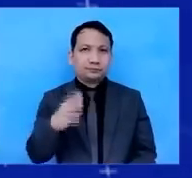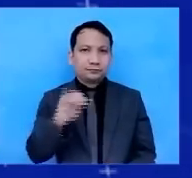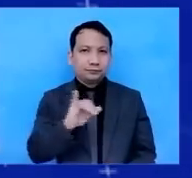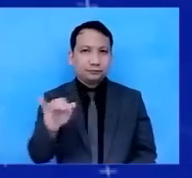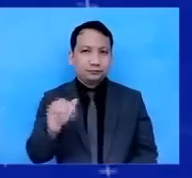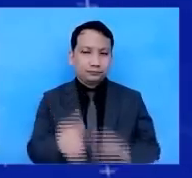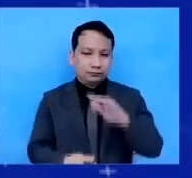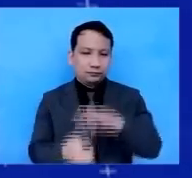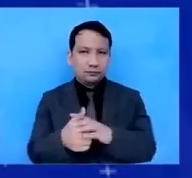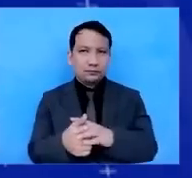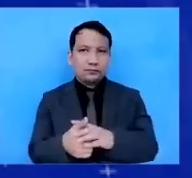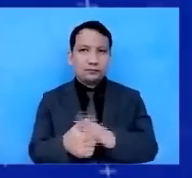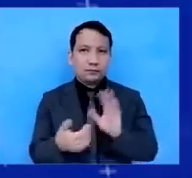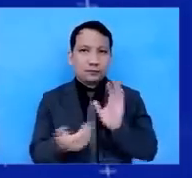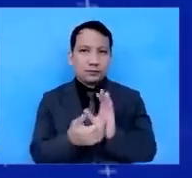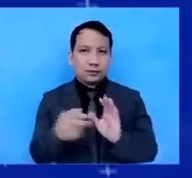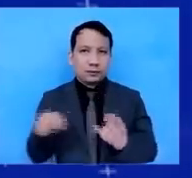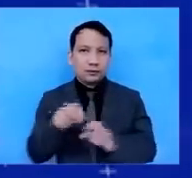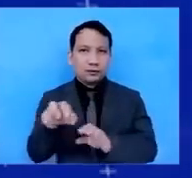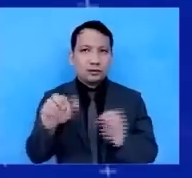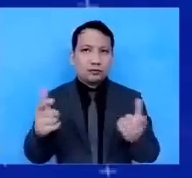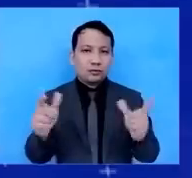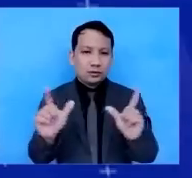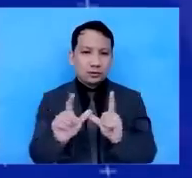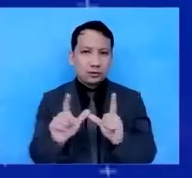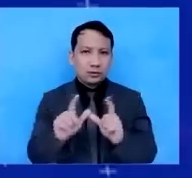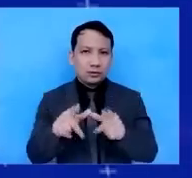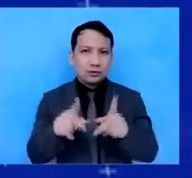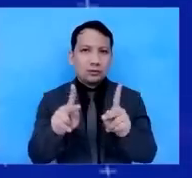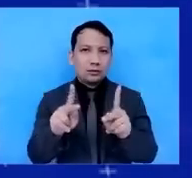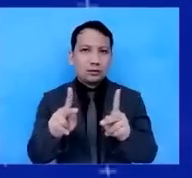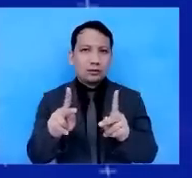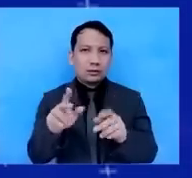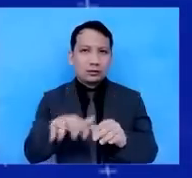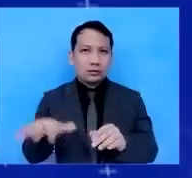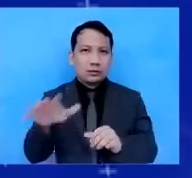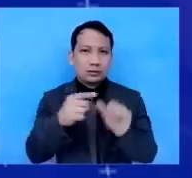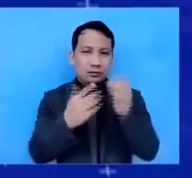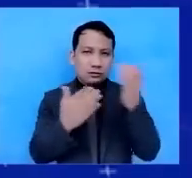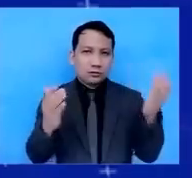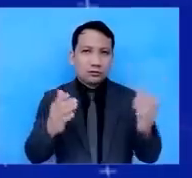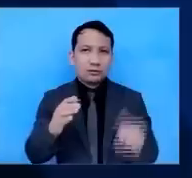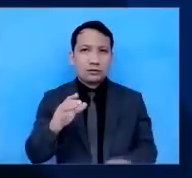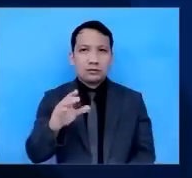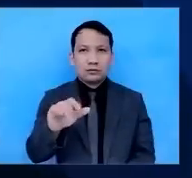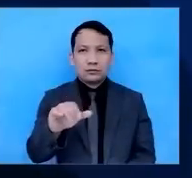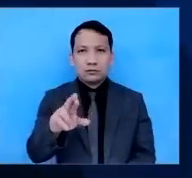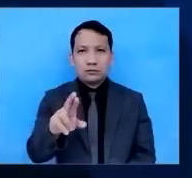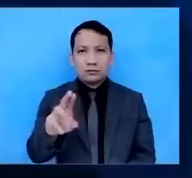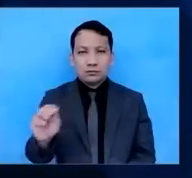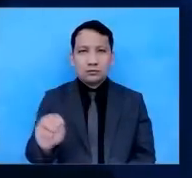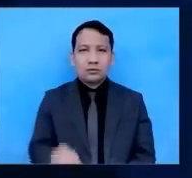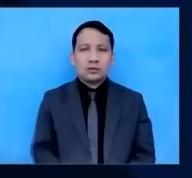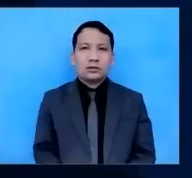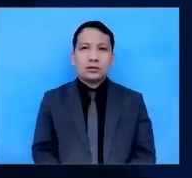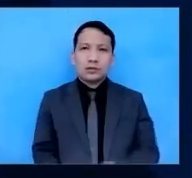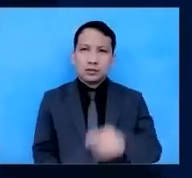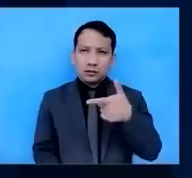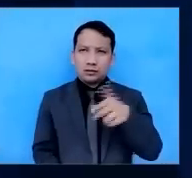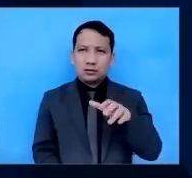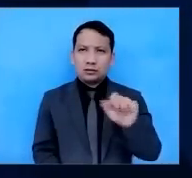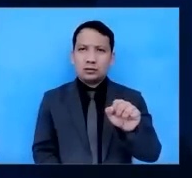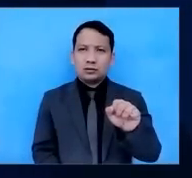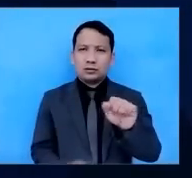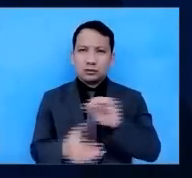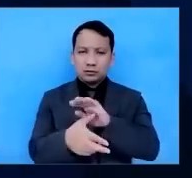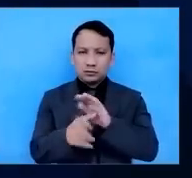at mapatunayang pumapasada ng walang prangkisa, pwedeng makasuhan ng driver dahil sa pagiging kolorum. Kinumpirma naman ng Grab Philippines na